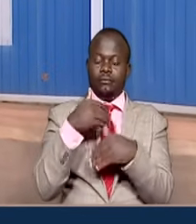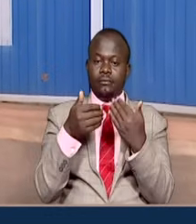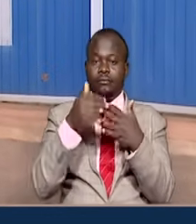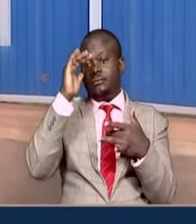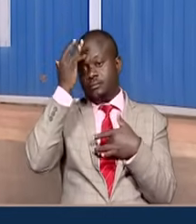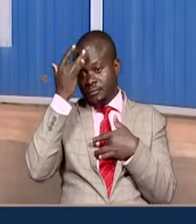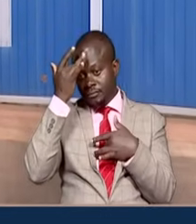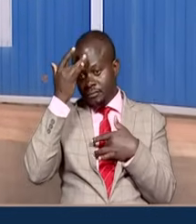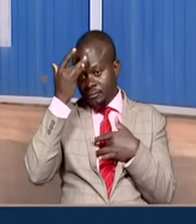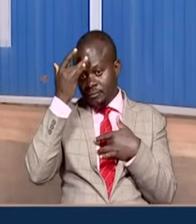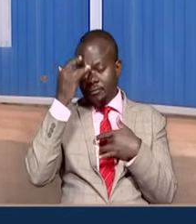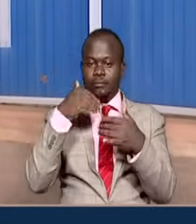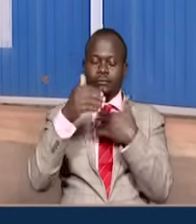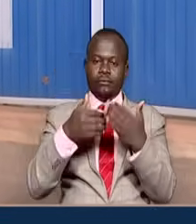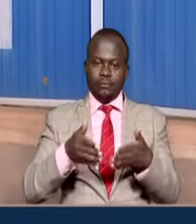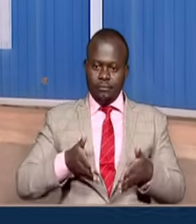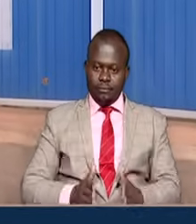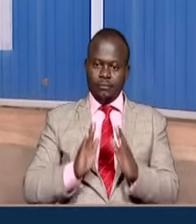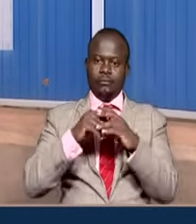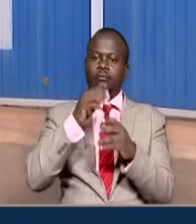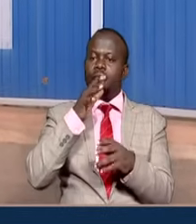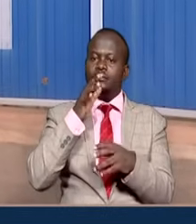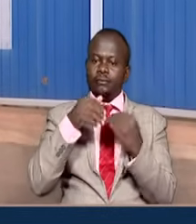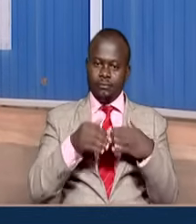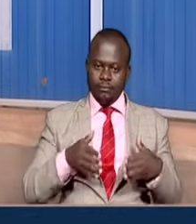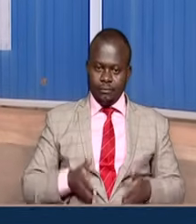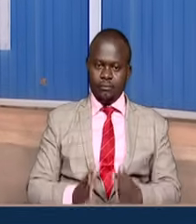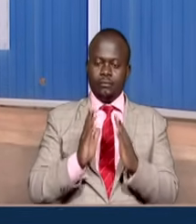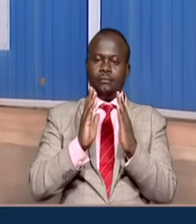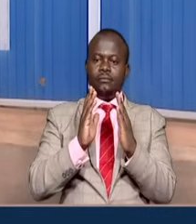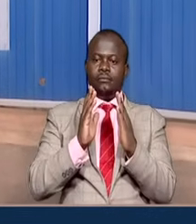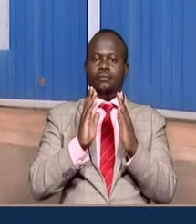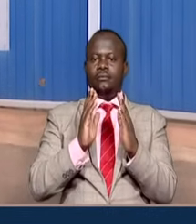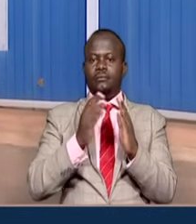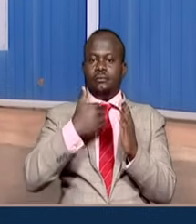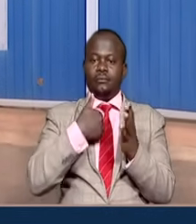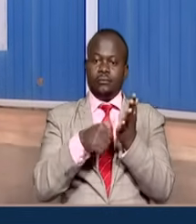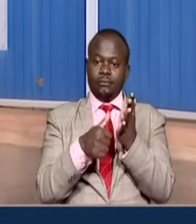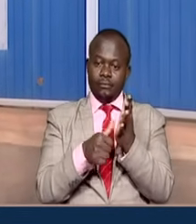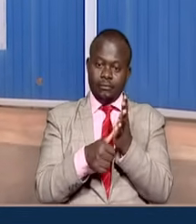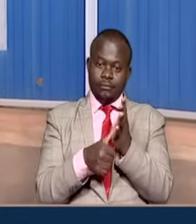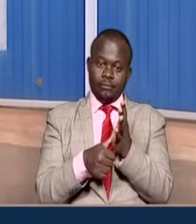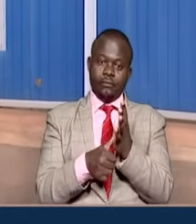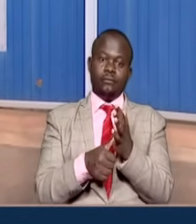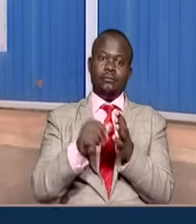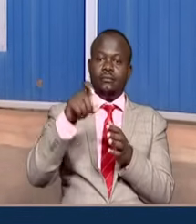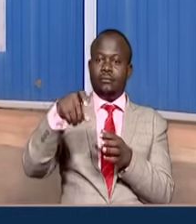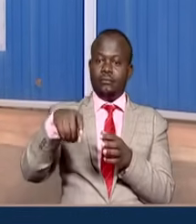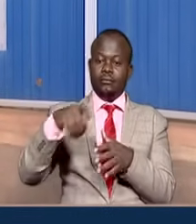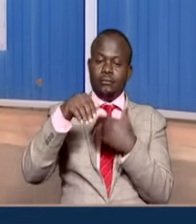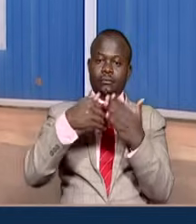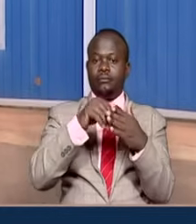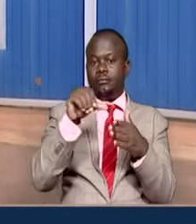nk'umurwayi akabyara, mu mama akabyara akagira nk'ibibazo bikenera